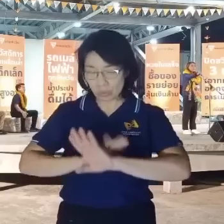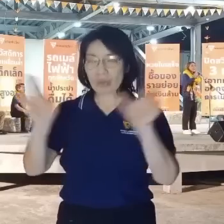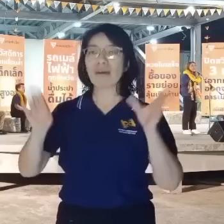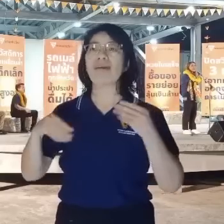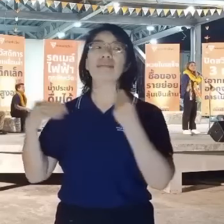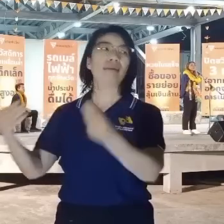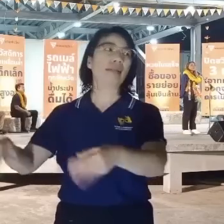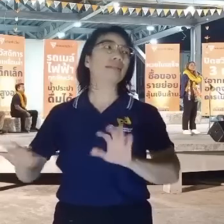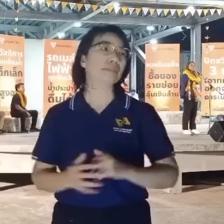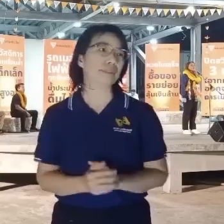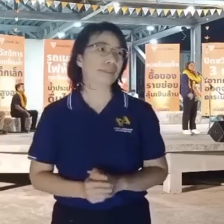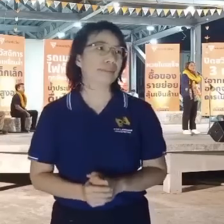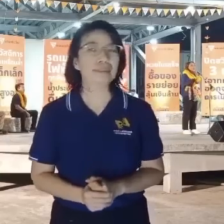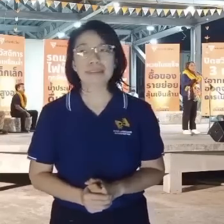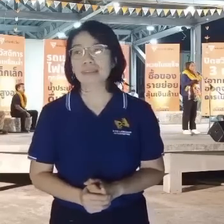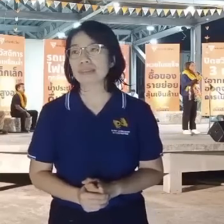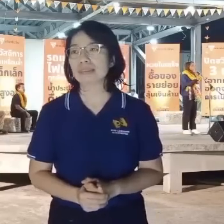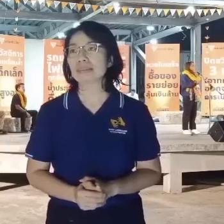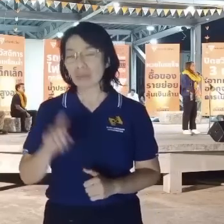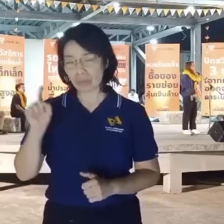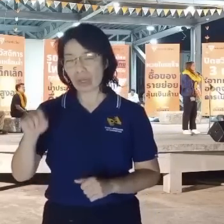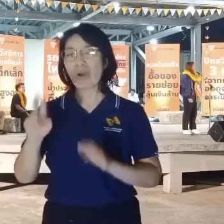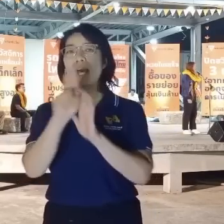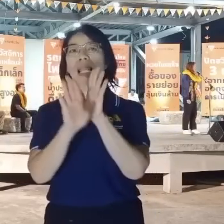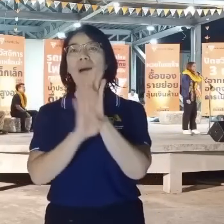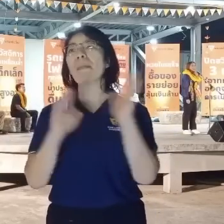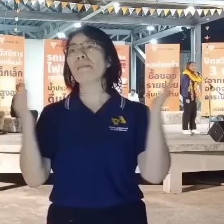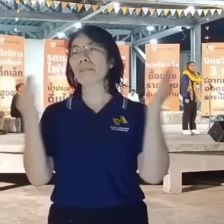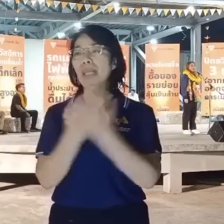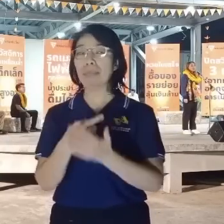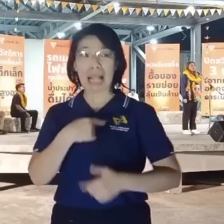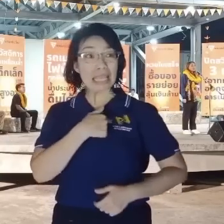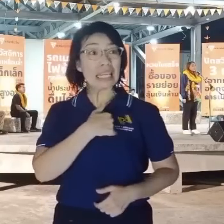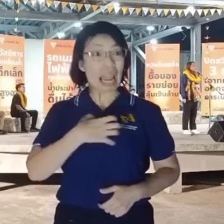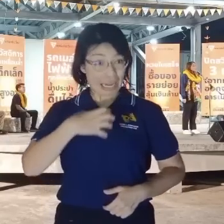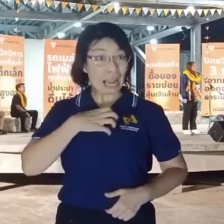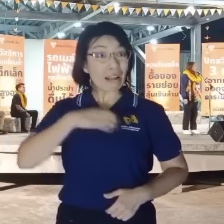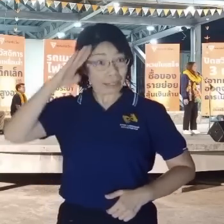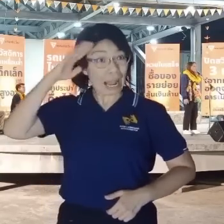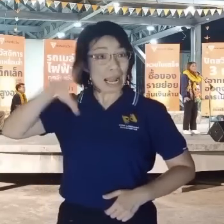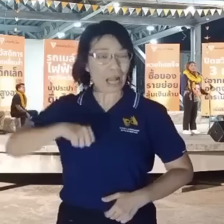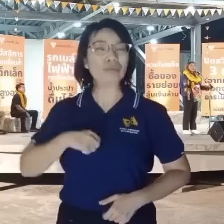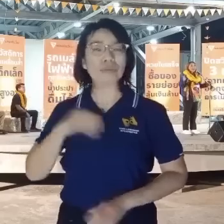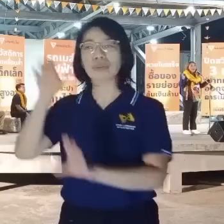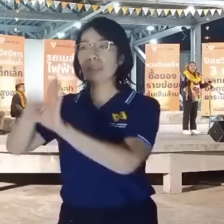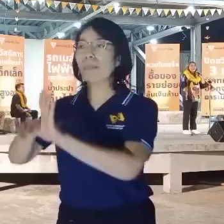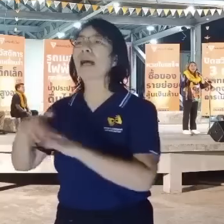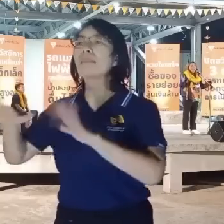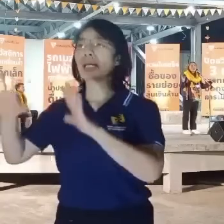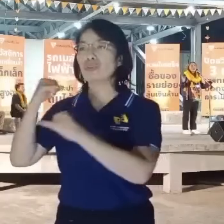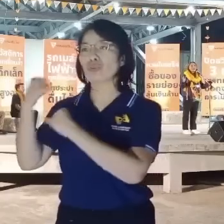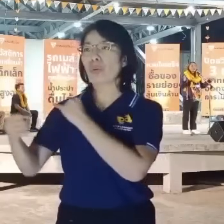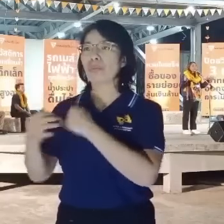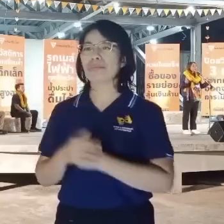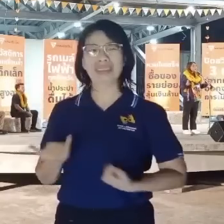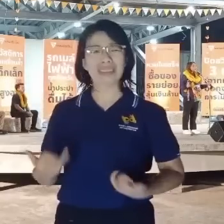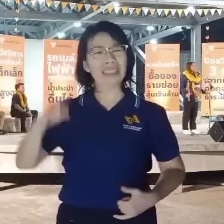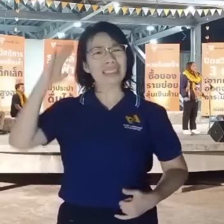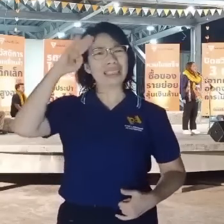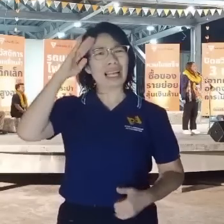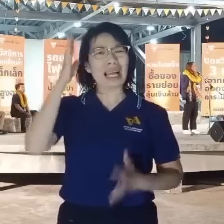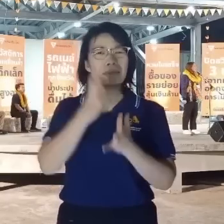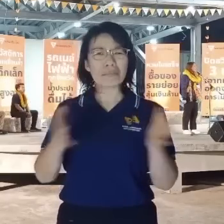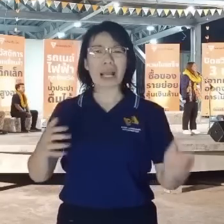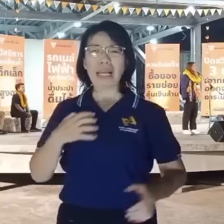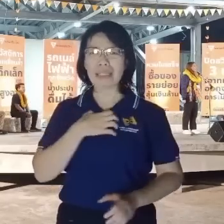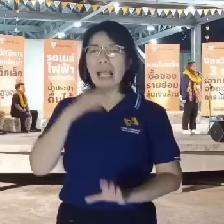ช่ไม่ใช่ต้องเปลี่ยนเป็นระบบสมัครใจเท่านั้นทุกวันนี้มีทหารมากมายที่พร้อมจะเป็น